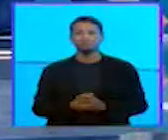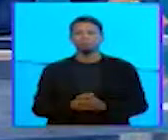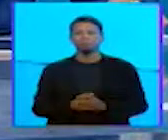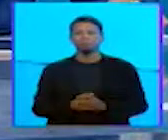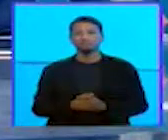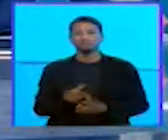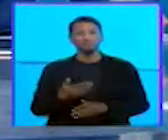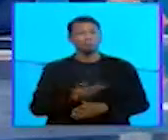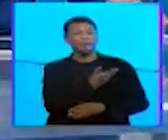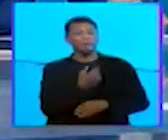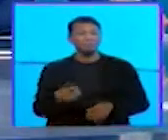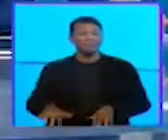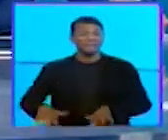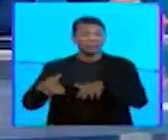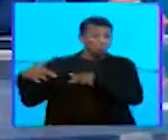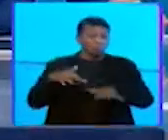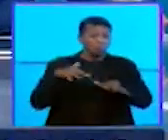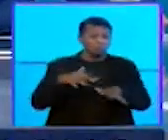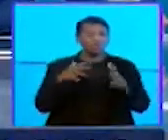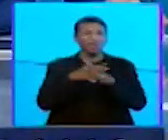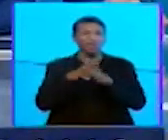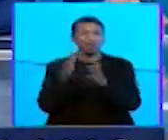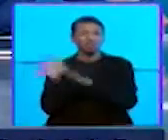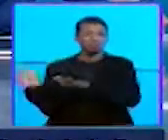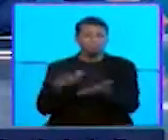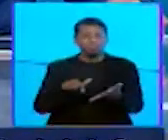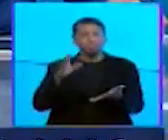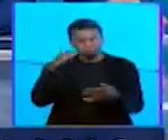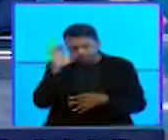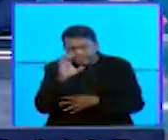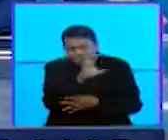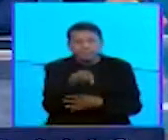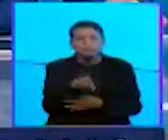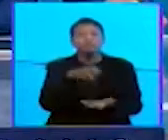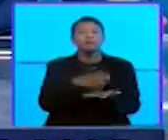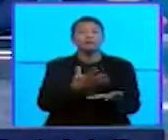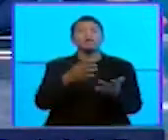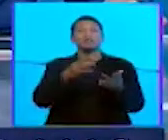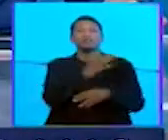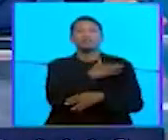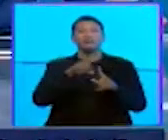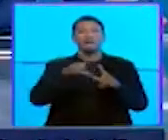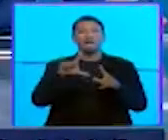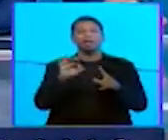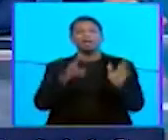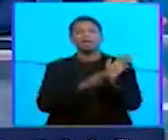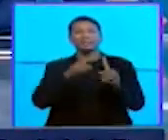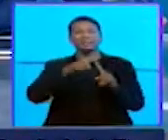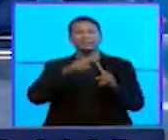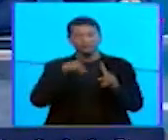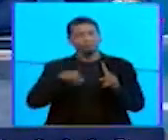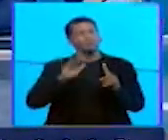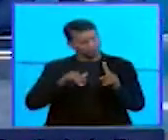Pencarian korban banjir di banjir bandang dan tanah longsor di Kabupaten Alor, Nusa Tenggara Timur terus dilakukan. Tim SAR dan